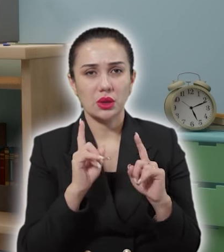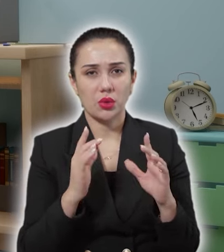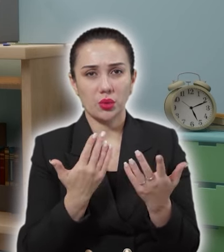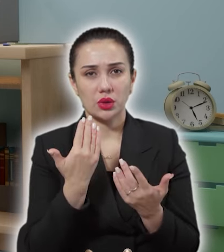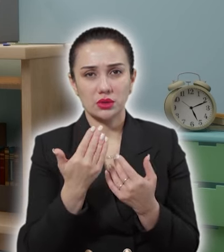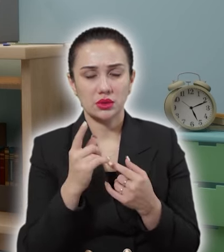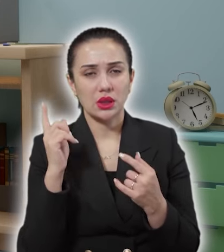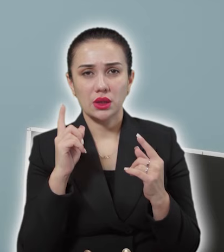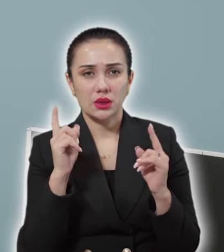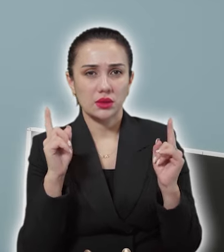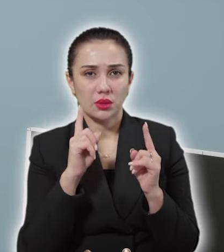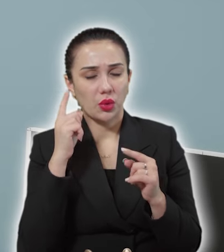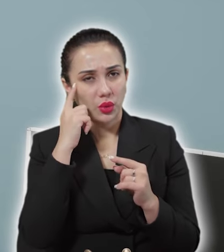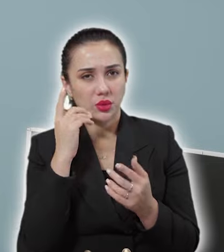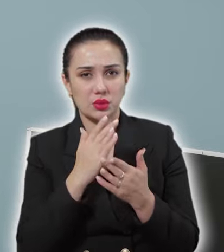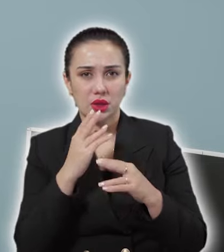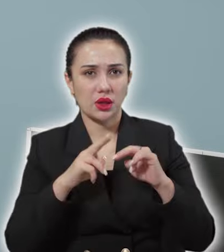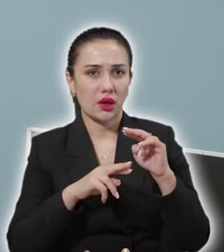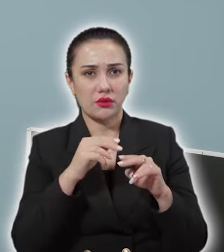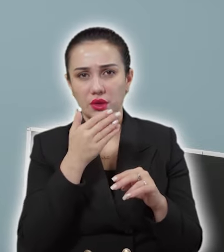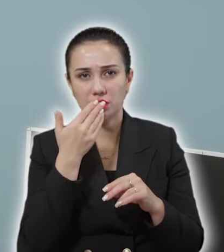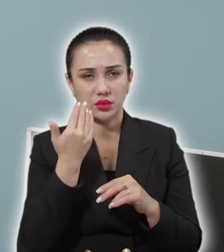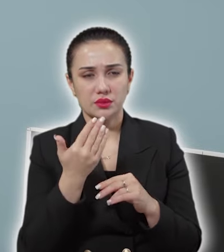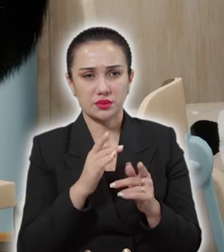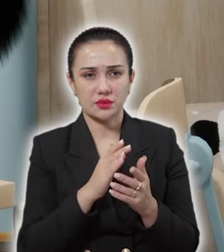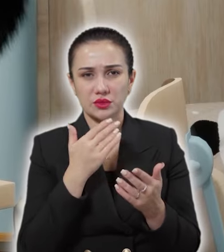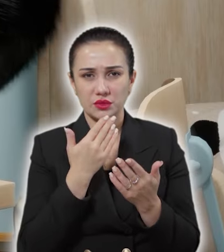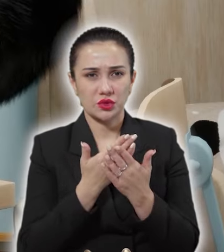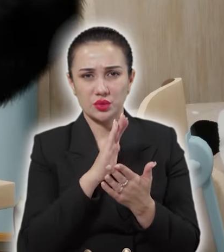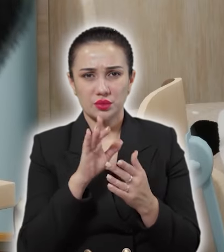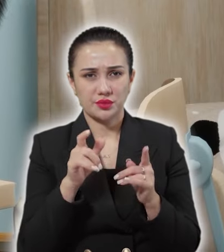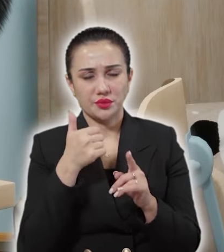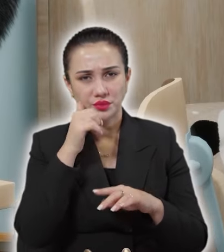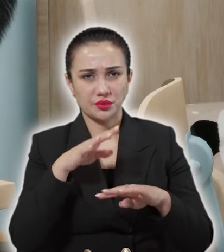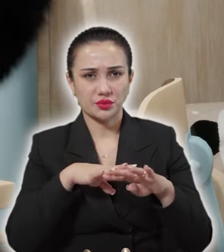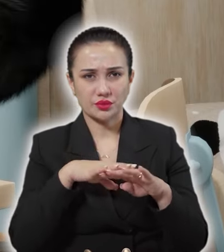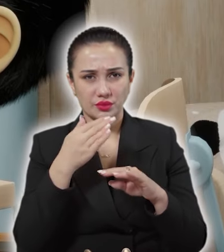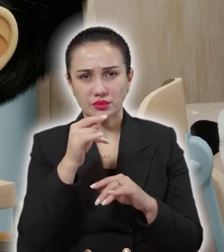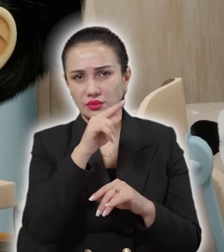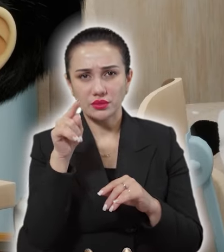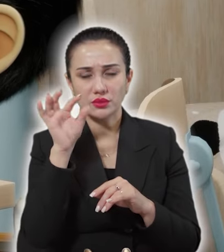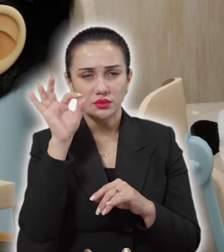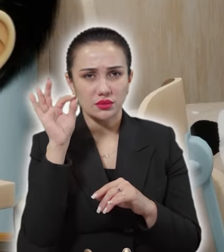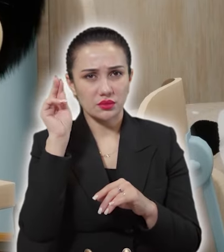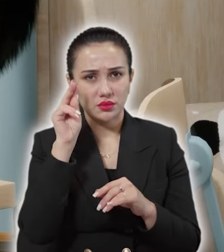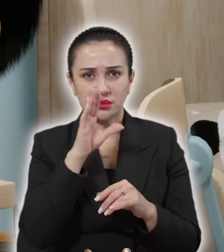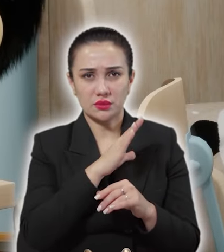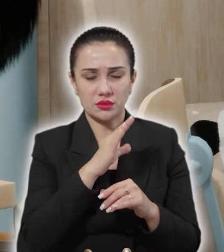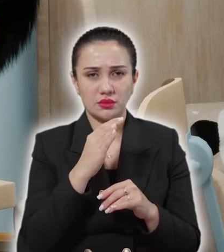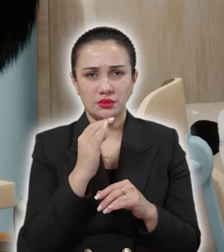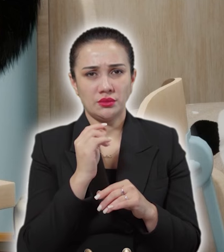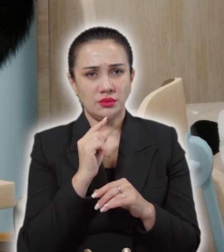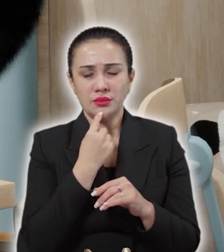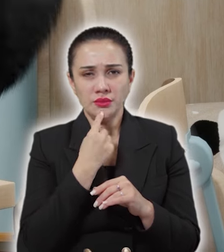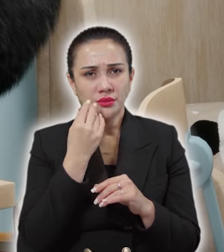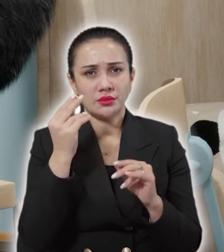Ha, nima bo'ldi? Nega o'ylanib o'tiribsan? Kayfiyating yo'q? So'rama. Kecha matematika darsida kasr sonlar haqida